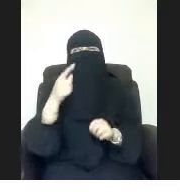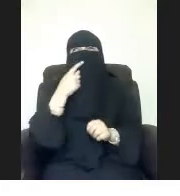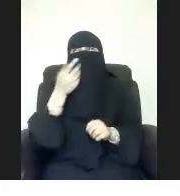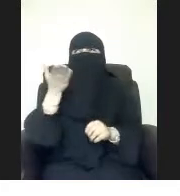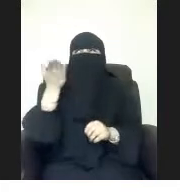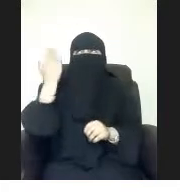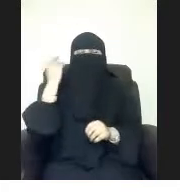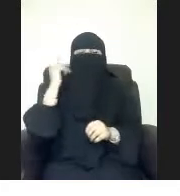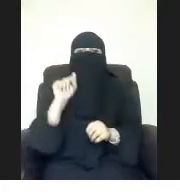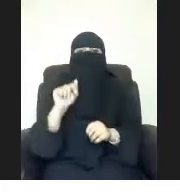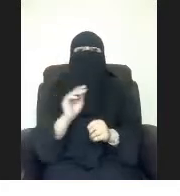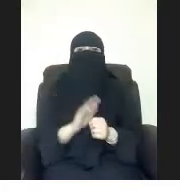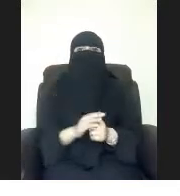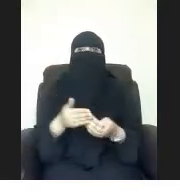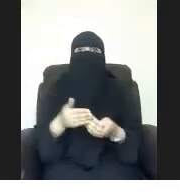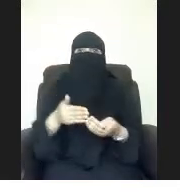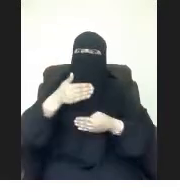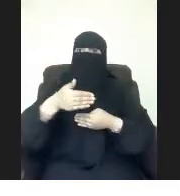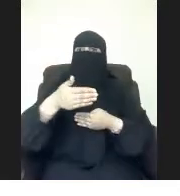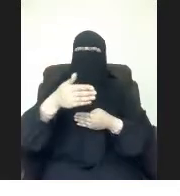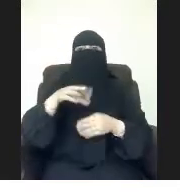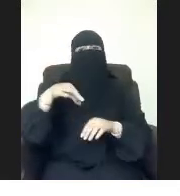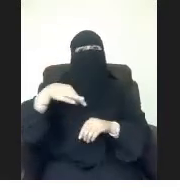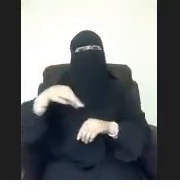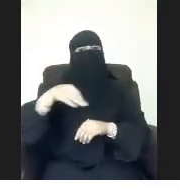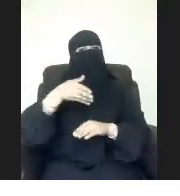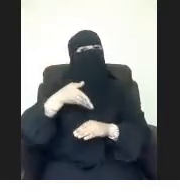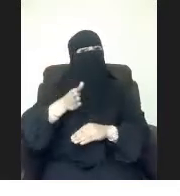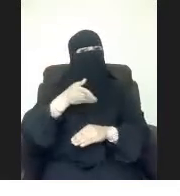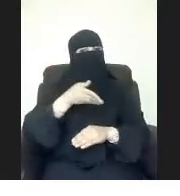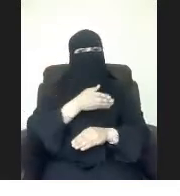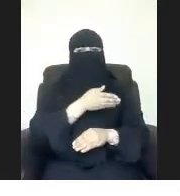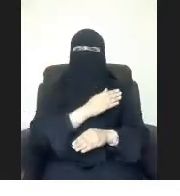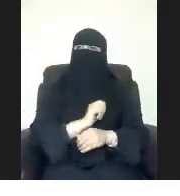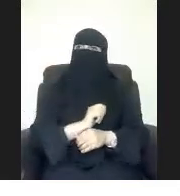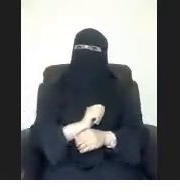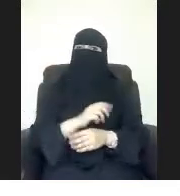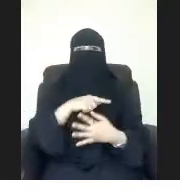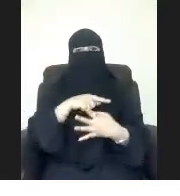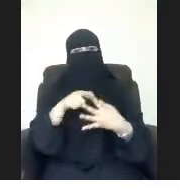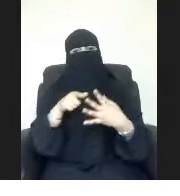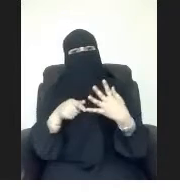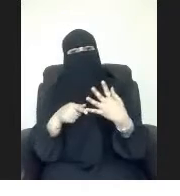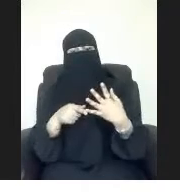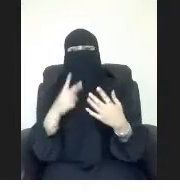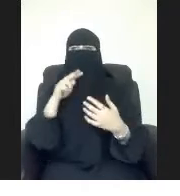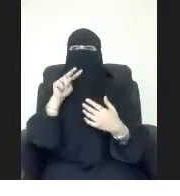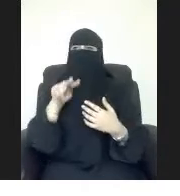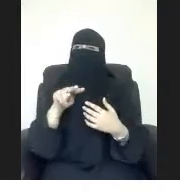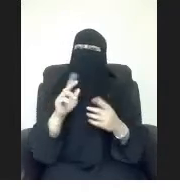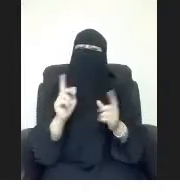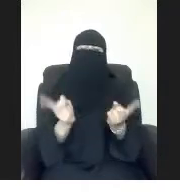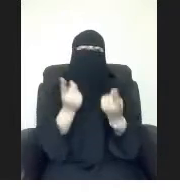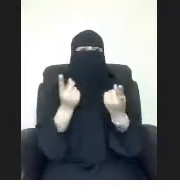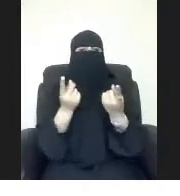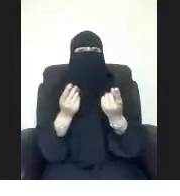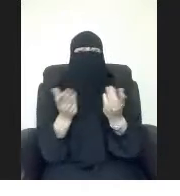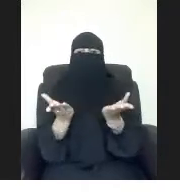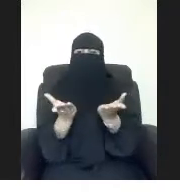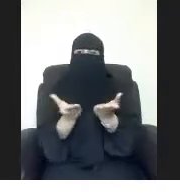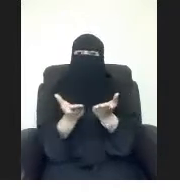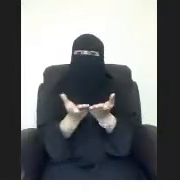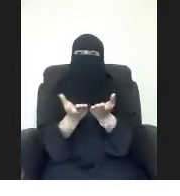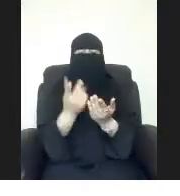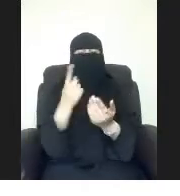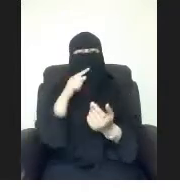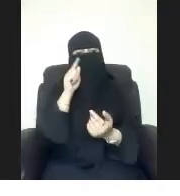تقدم خيارات مختلفة. مثلاً مدرسة فلوريدا الافتراضية أما أن تدرس كل الدراسة